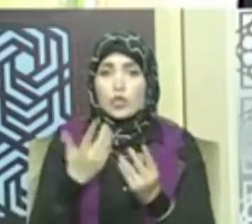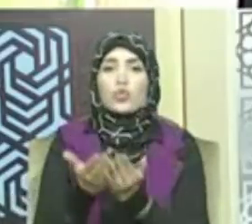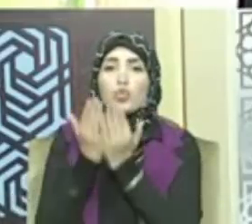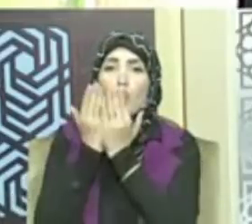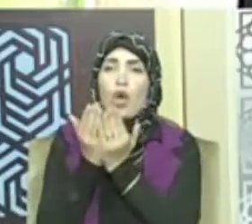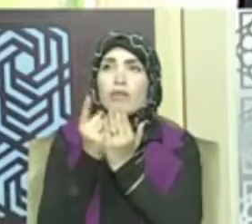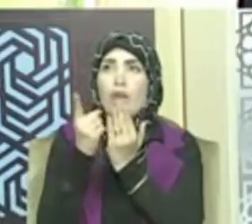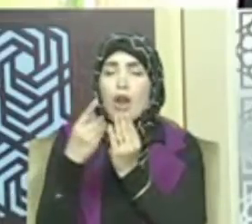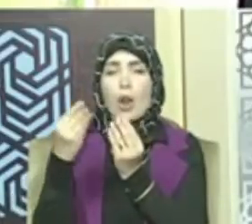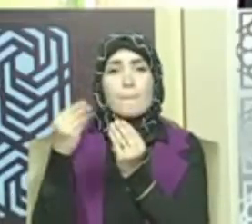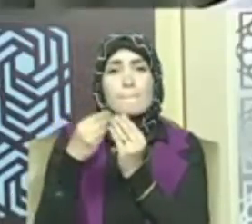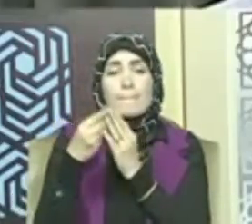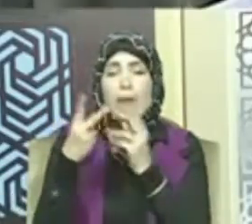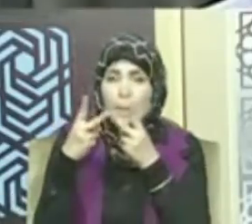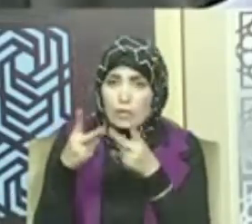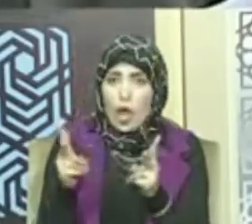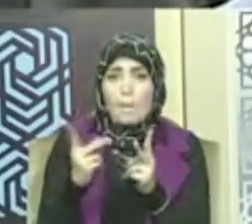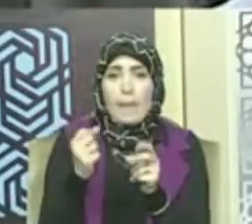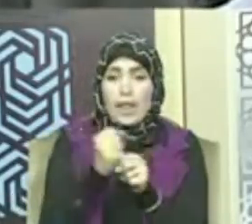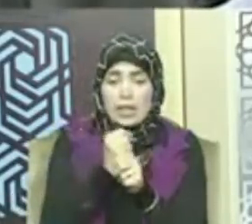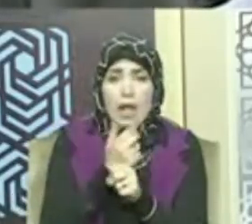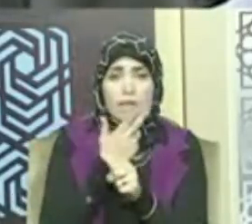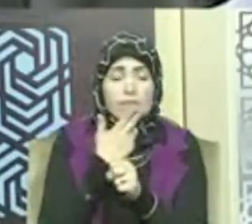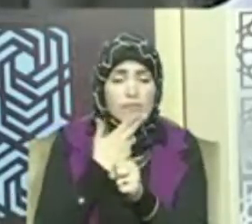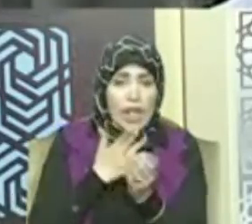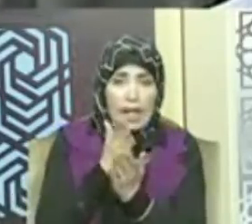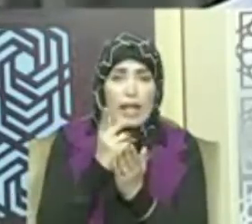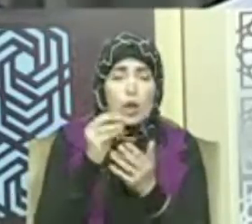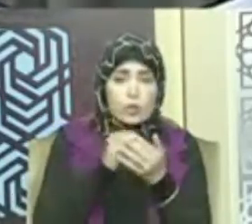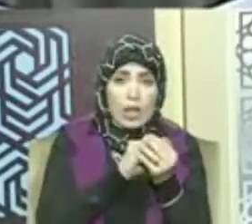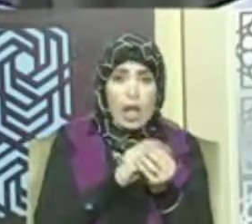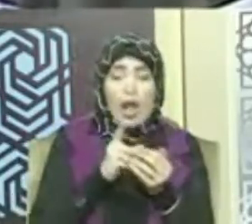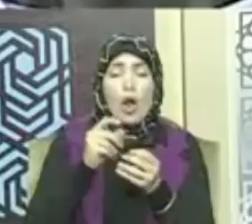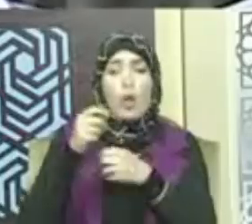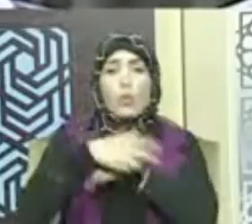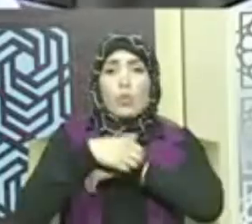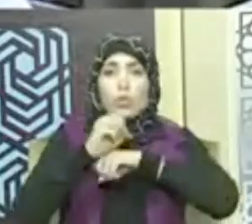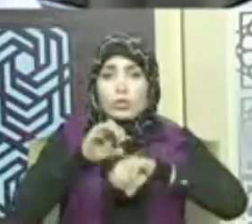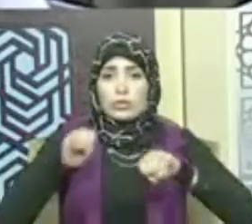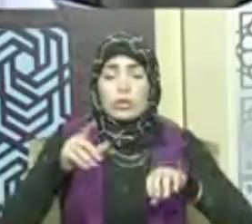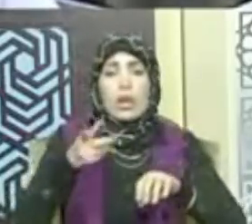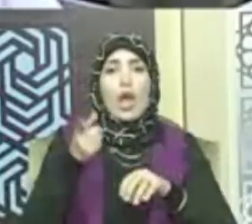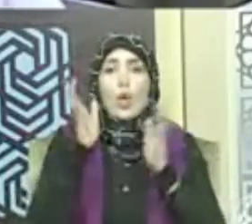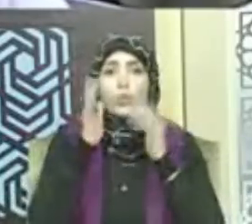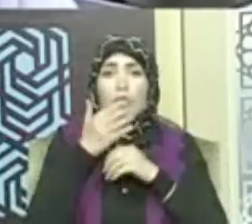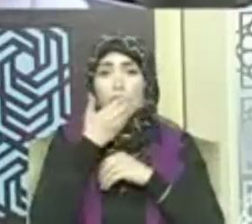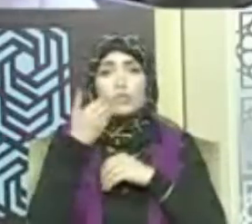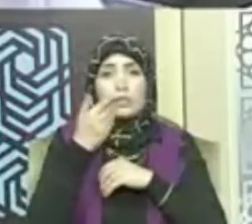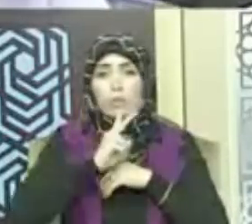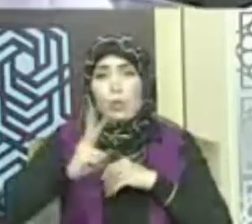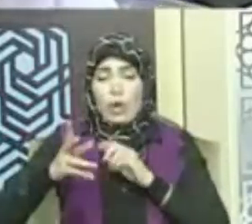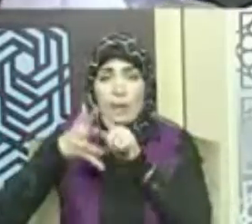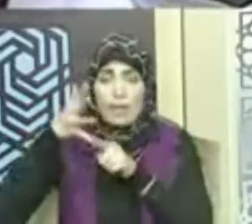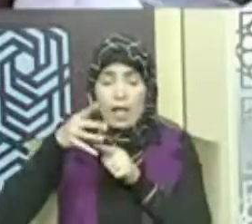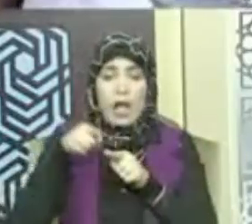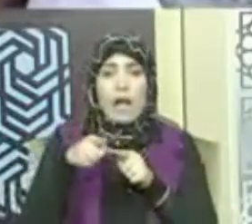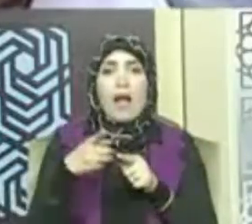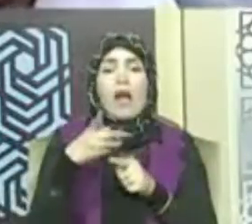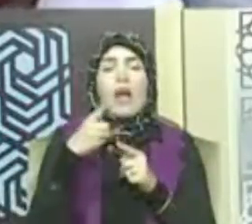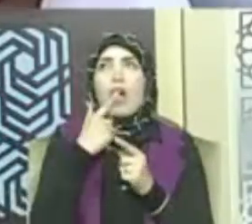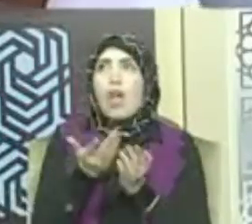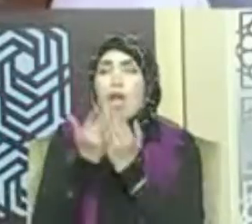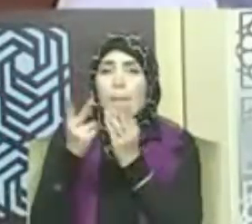أن يتقبله منهم، لأنهم علموا أنه فرصة